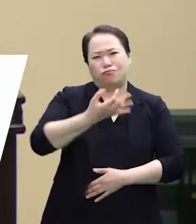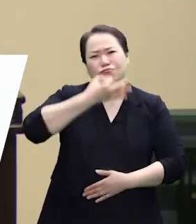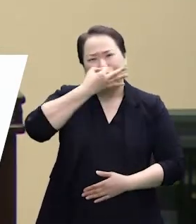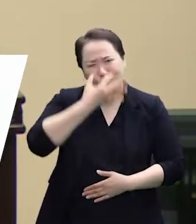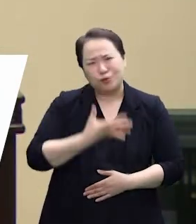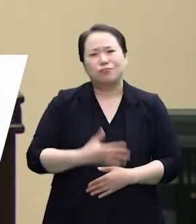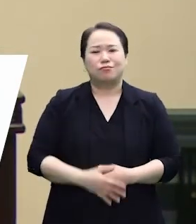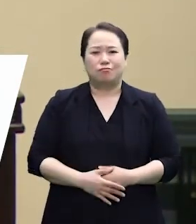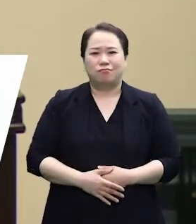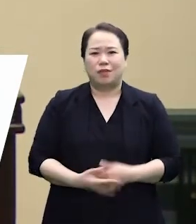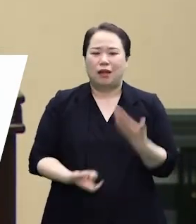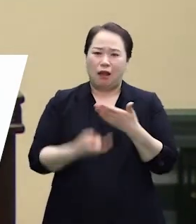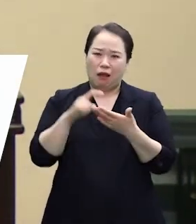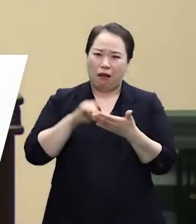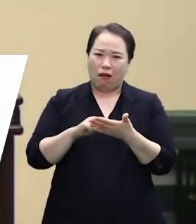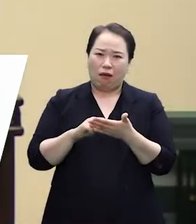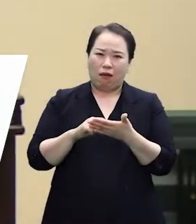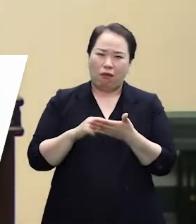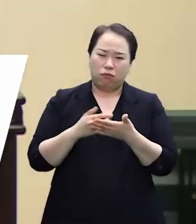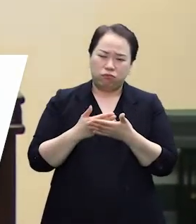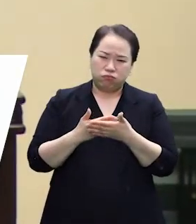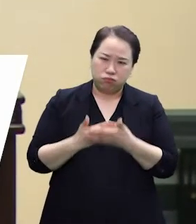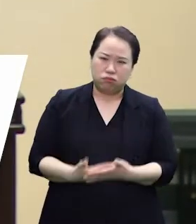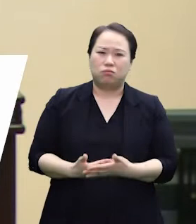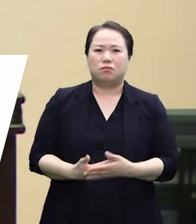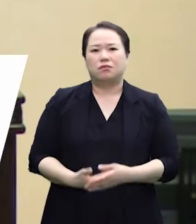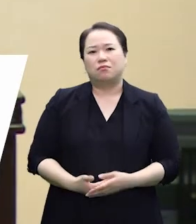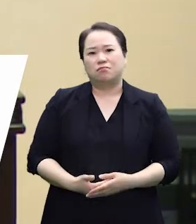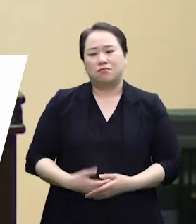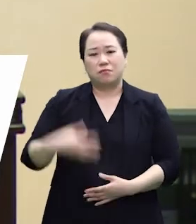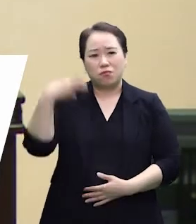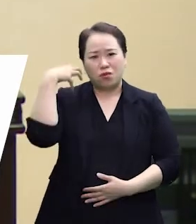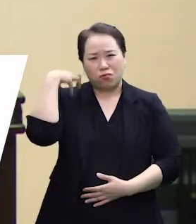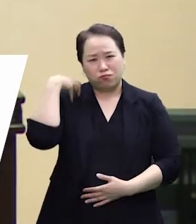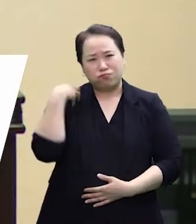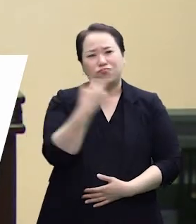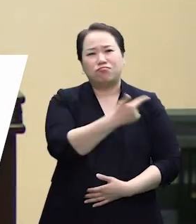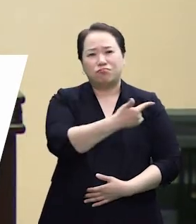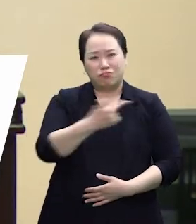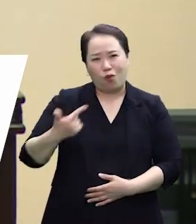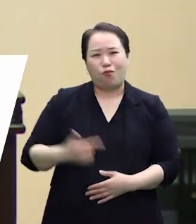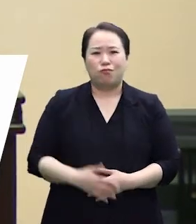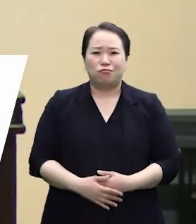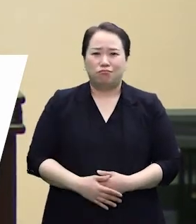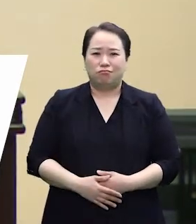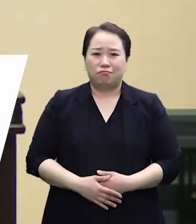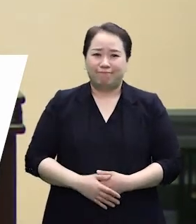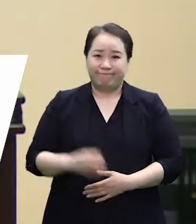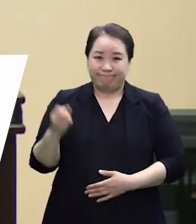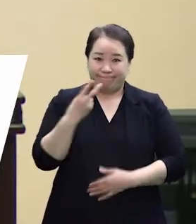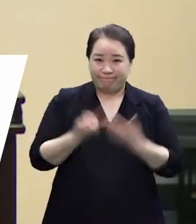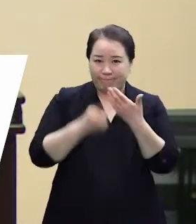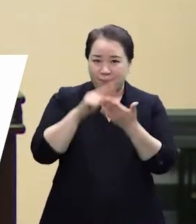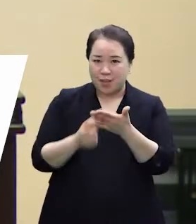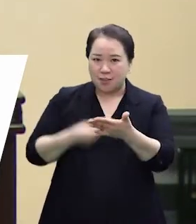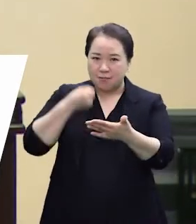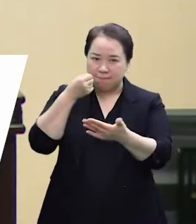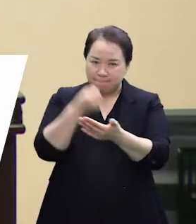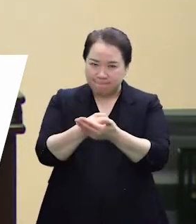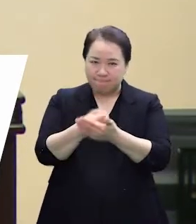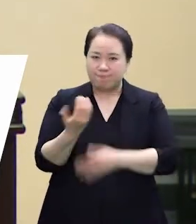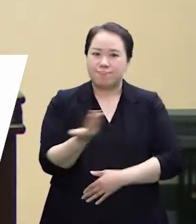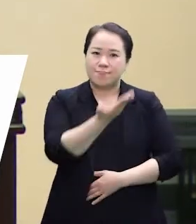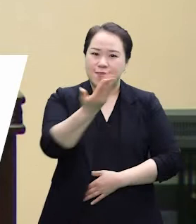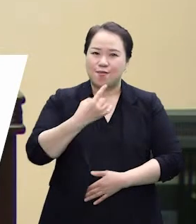있습니다. 마음이 무겁습니다. 부담감도 있습니다. 마음을 다잡고